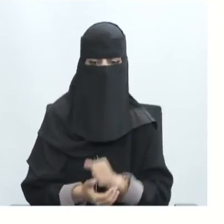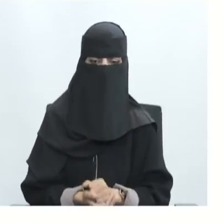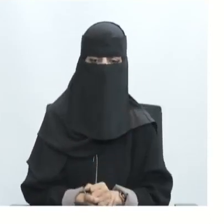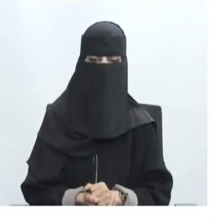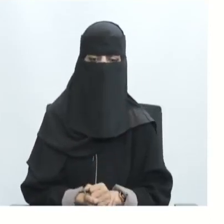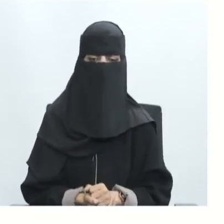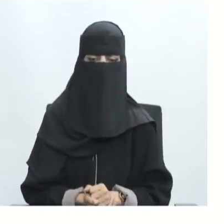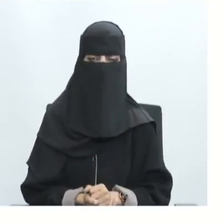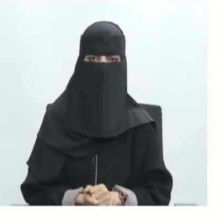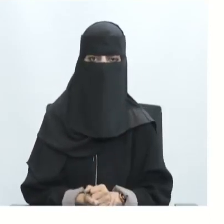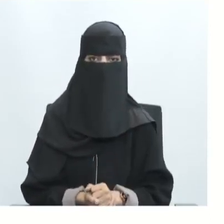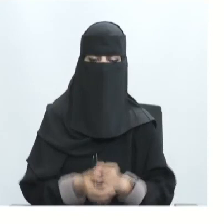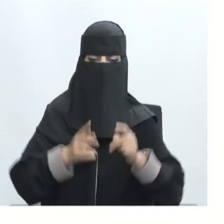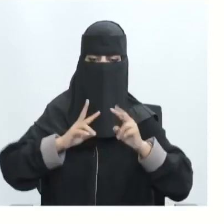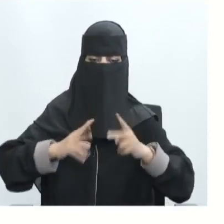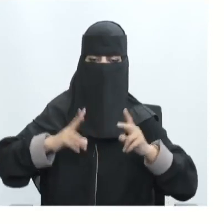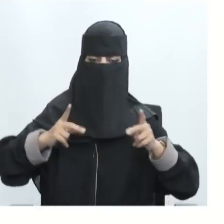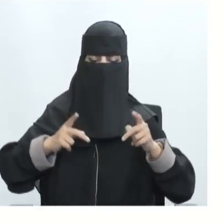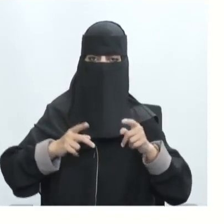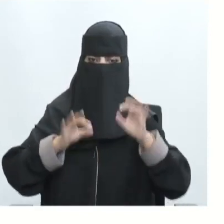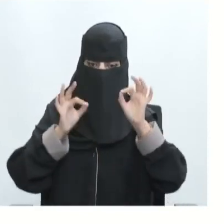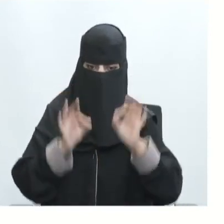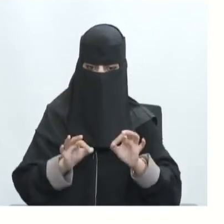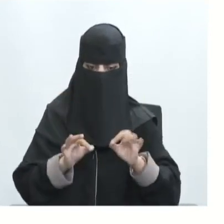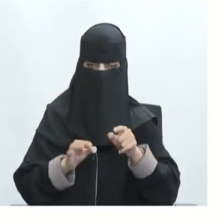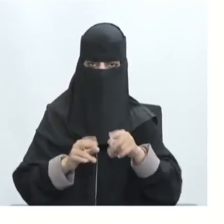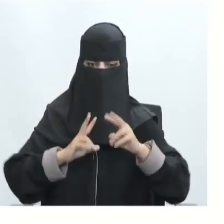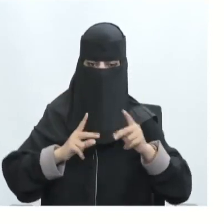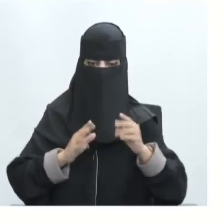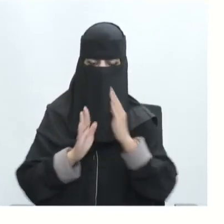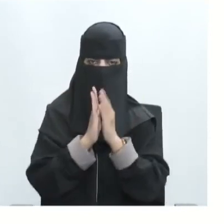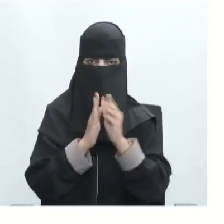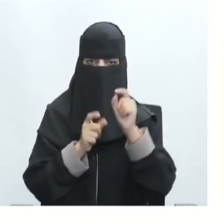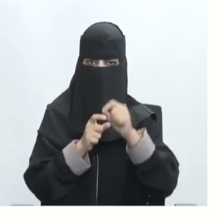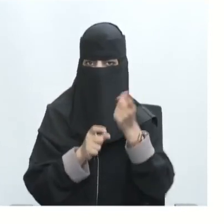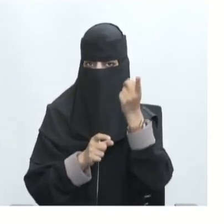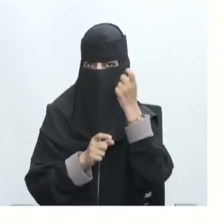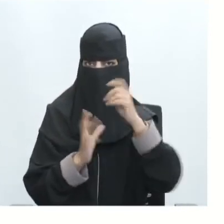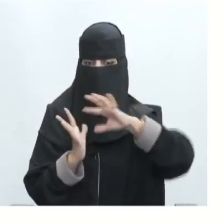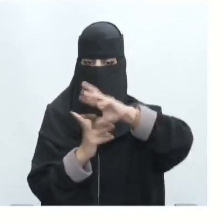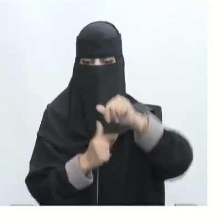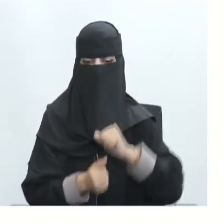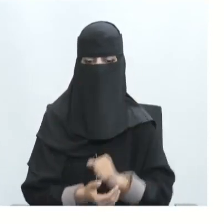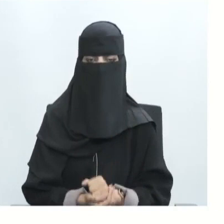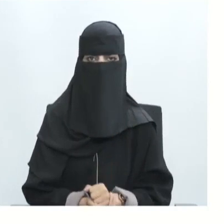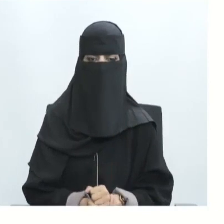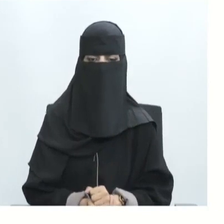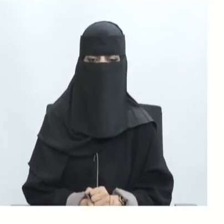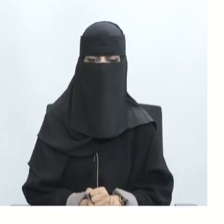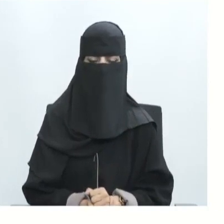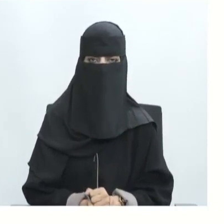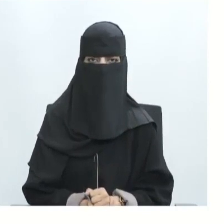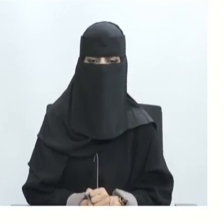العلم ت تعدد المنطق او تعدد المنطق هو تعدد المناهج في فهم العالم